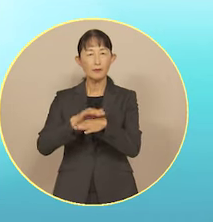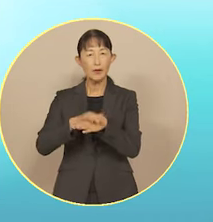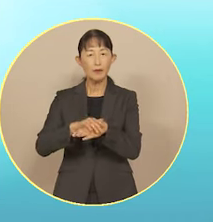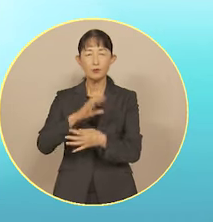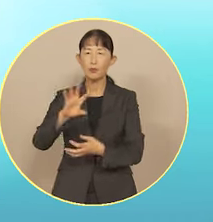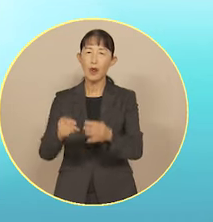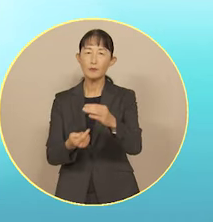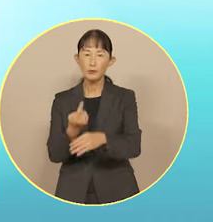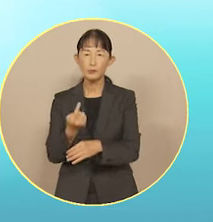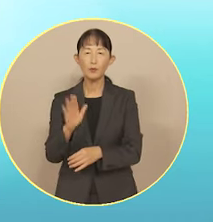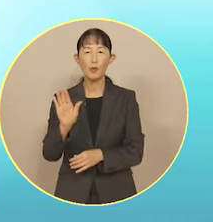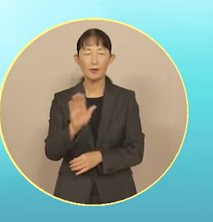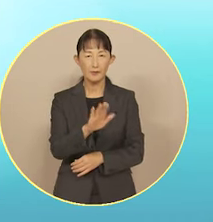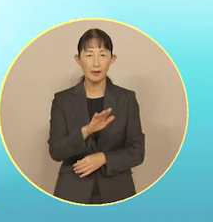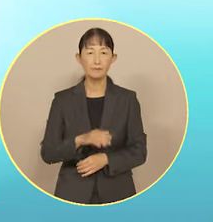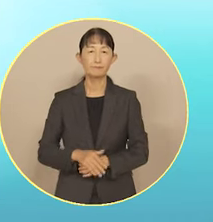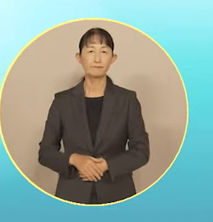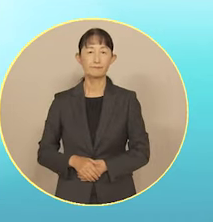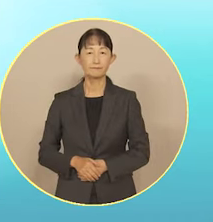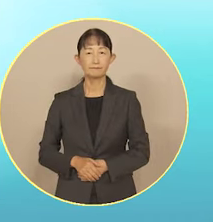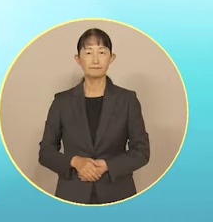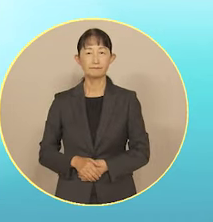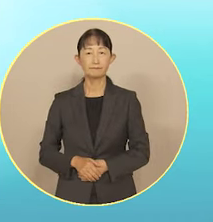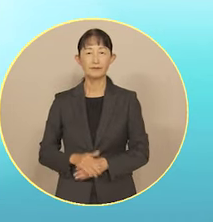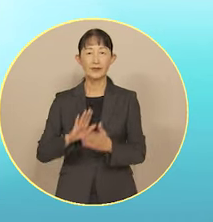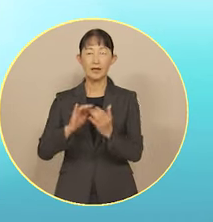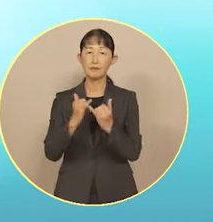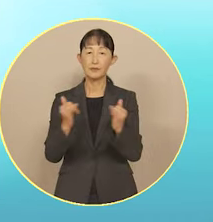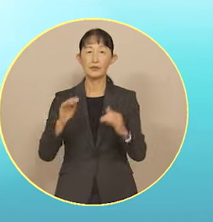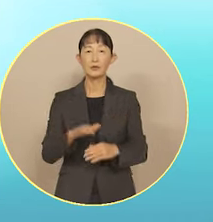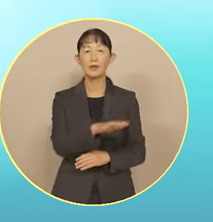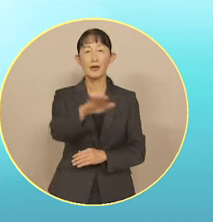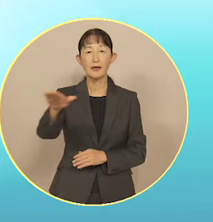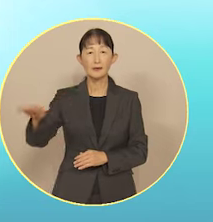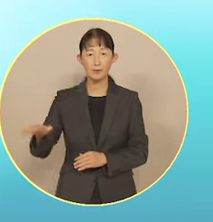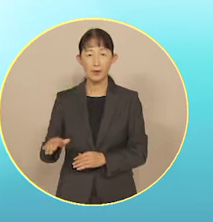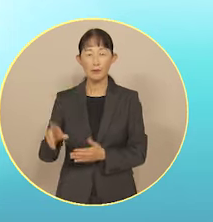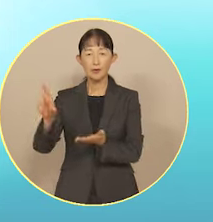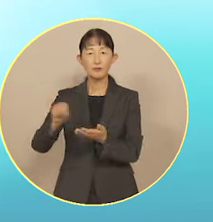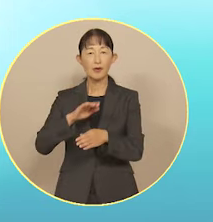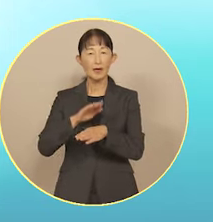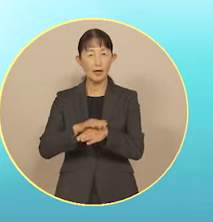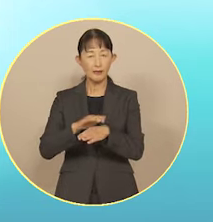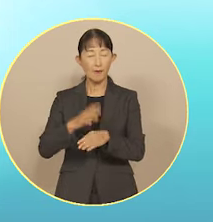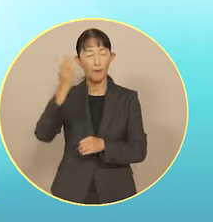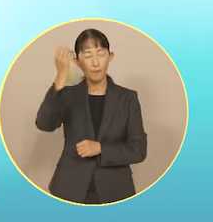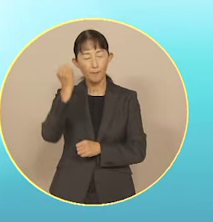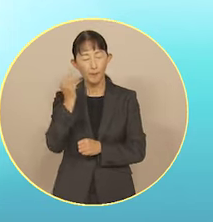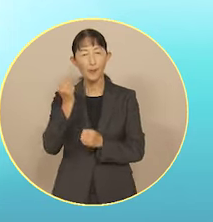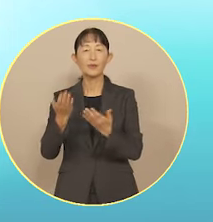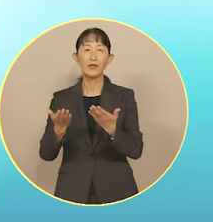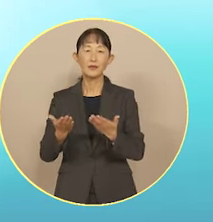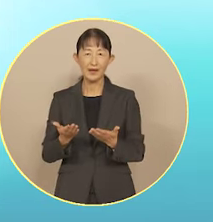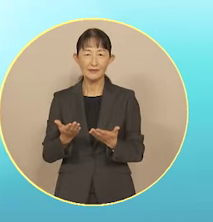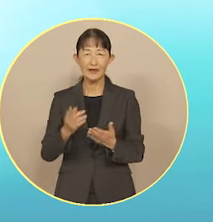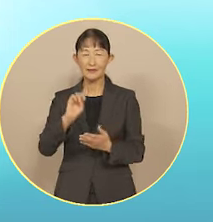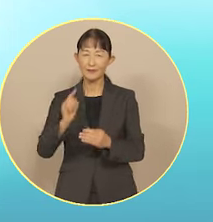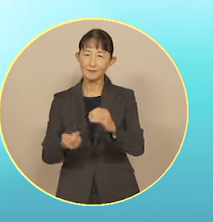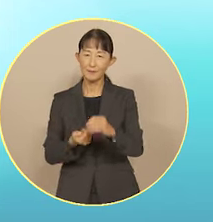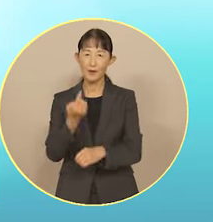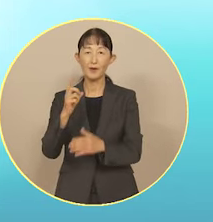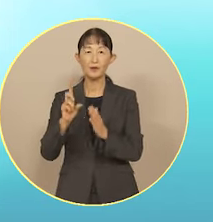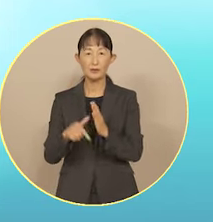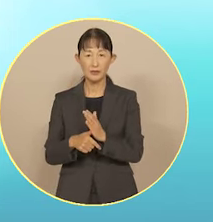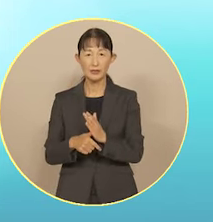トラブルなどもまだまだありましてま県民の皆様に使い方をしっかり覚えていただいていざという時